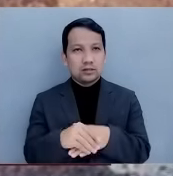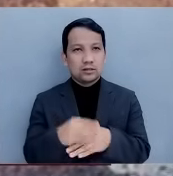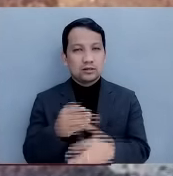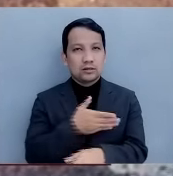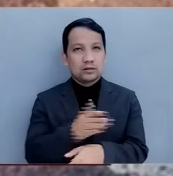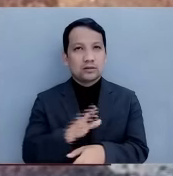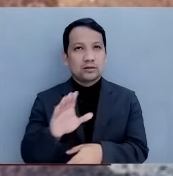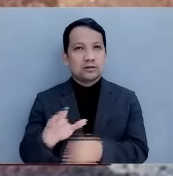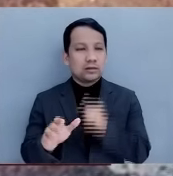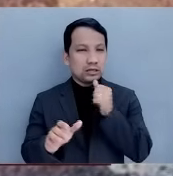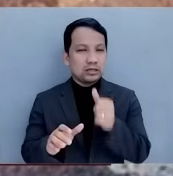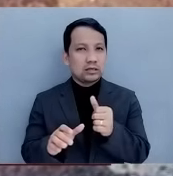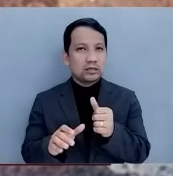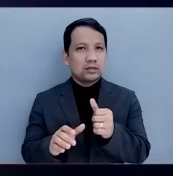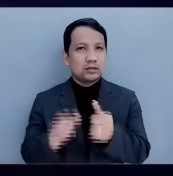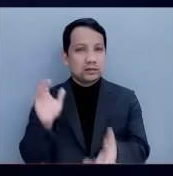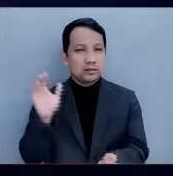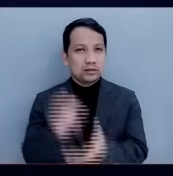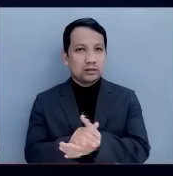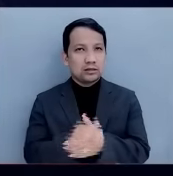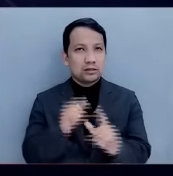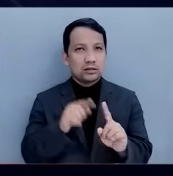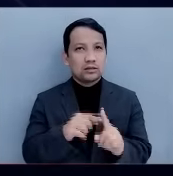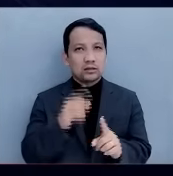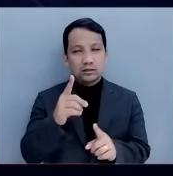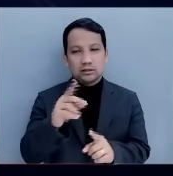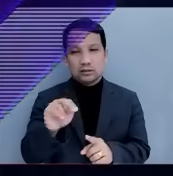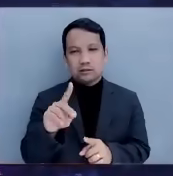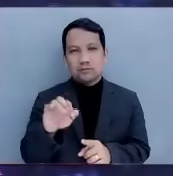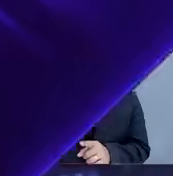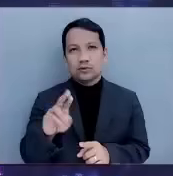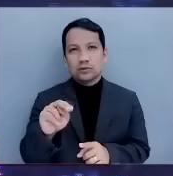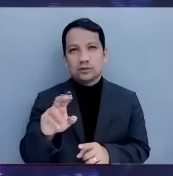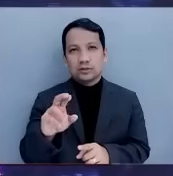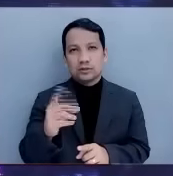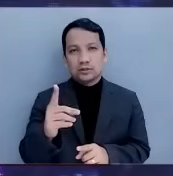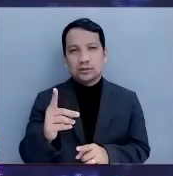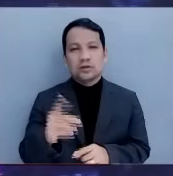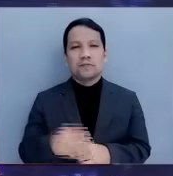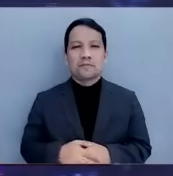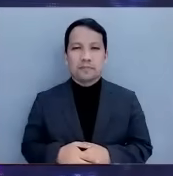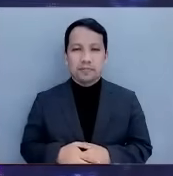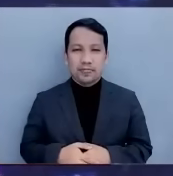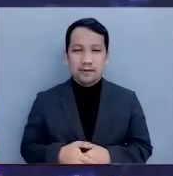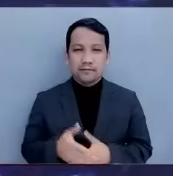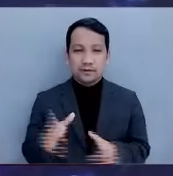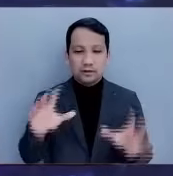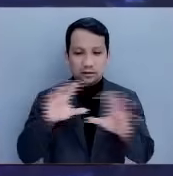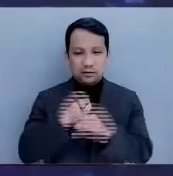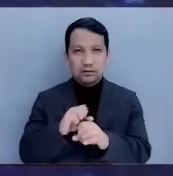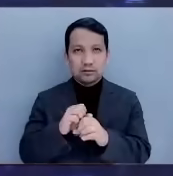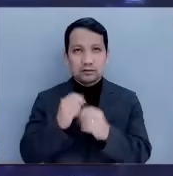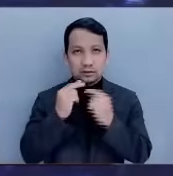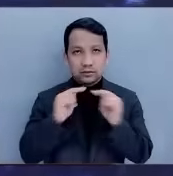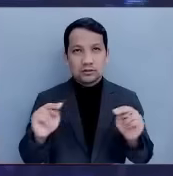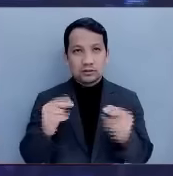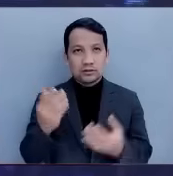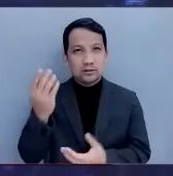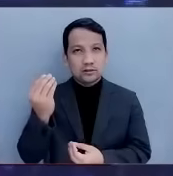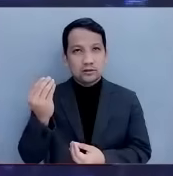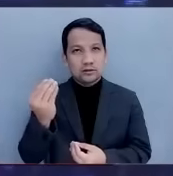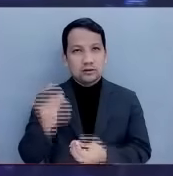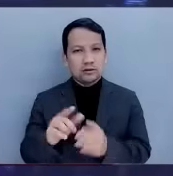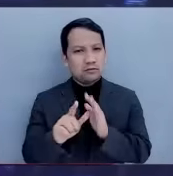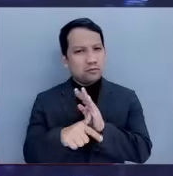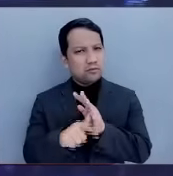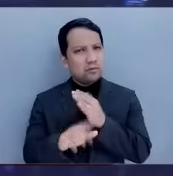kanyang non-showbiz husband na si Dan Bernard. Yan muna ang showbiz update. Diyan lang